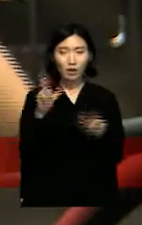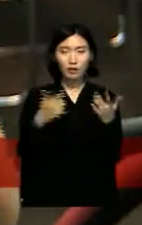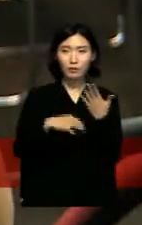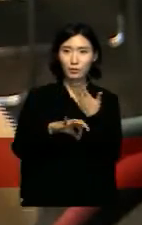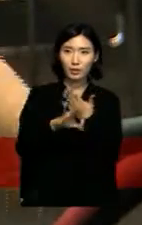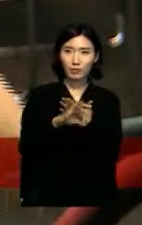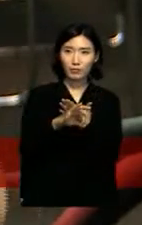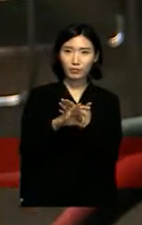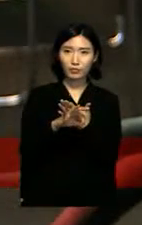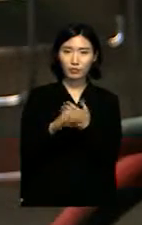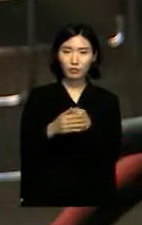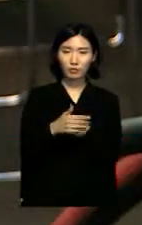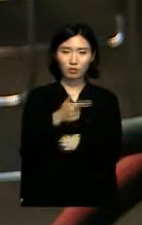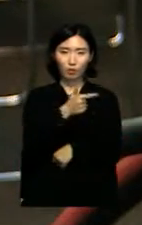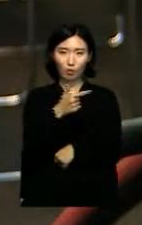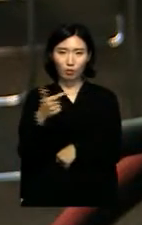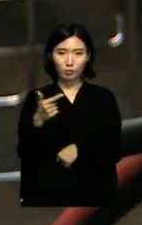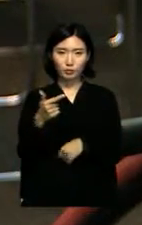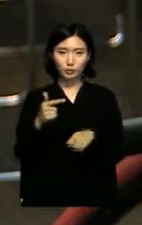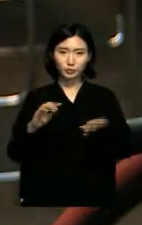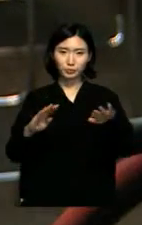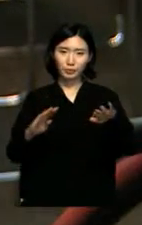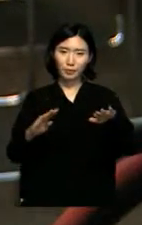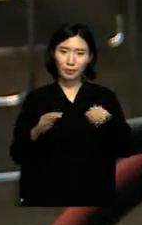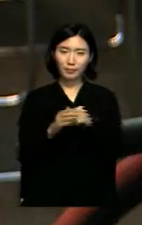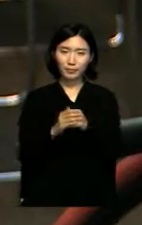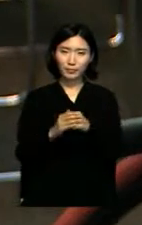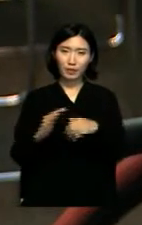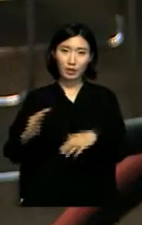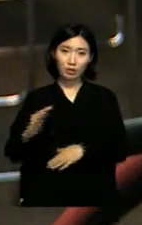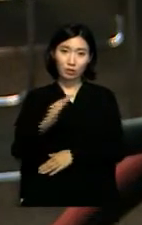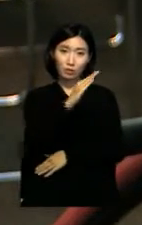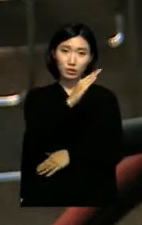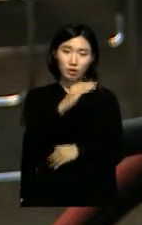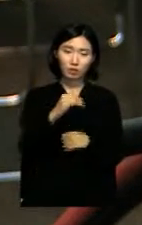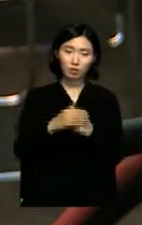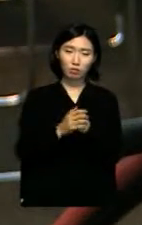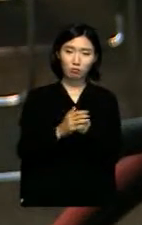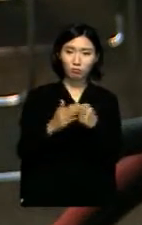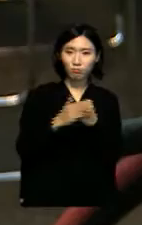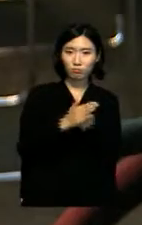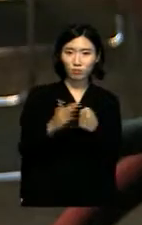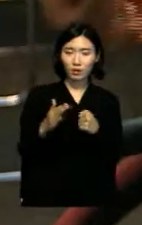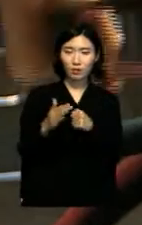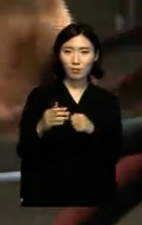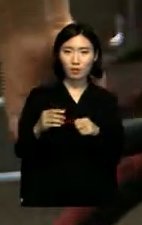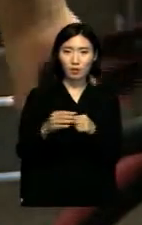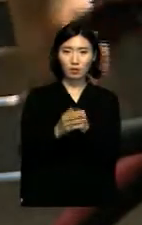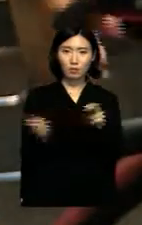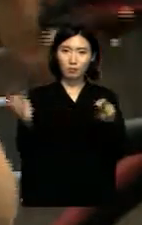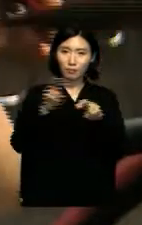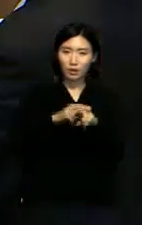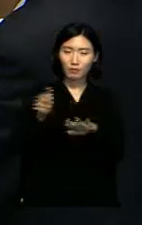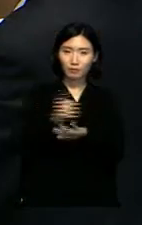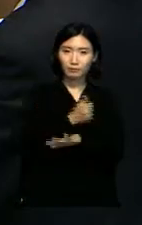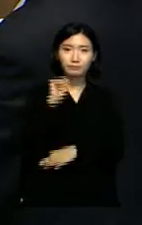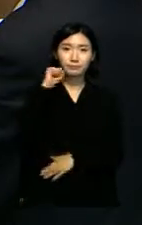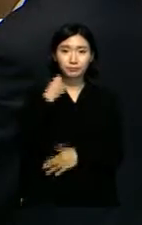너무 고바위로 비탈이 되어 있어서 다니기가 좀 어려움이